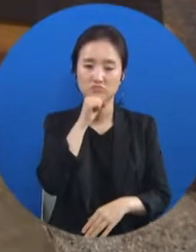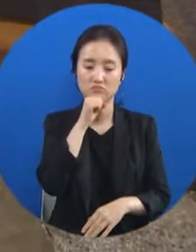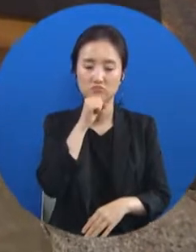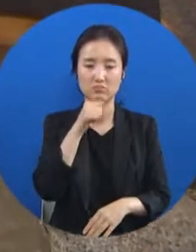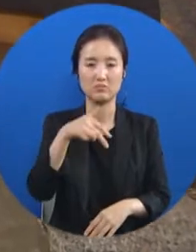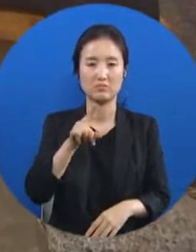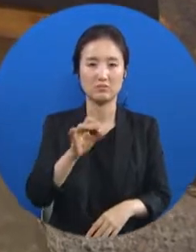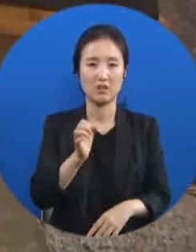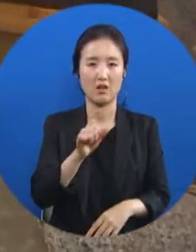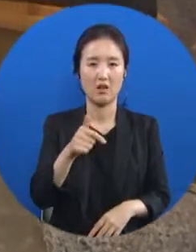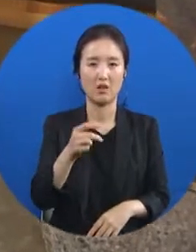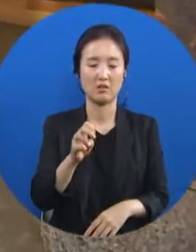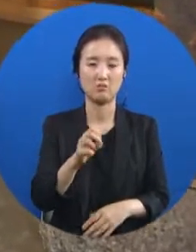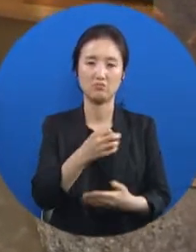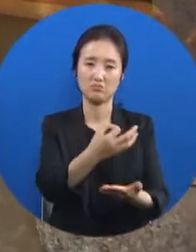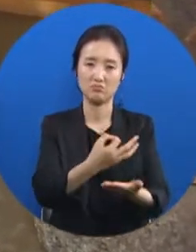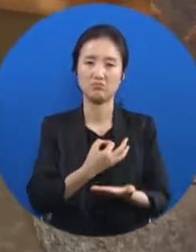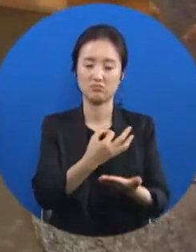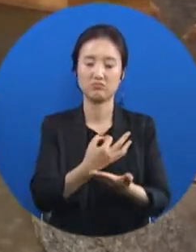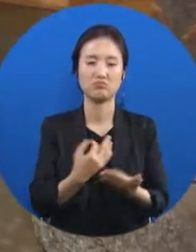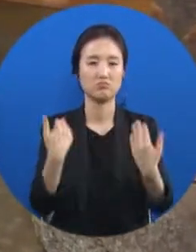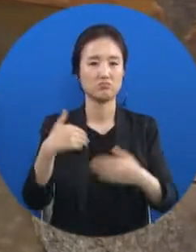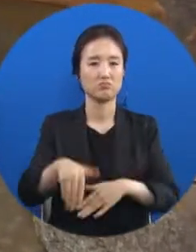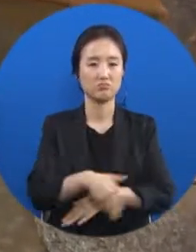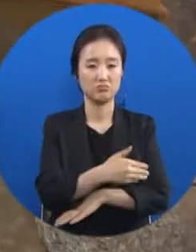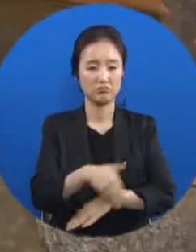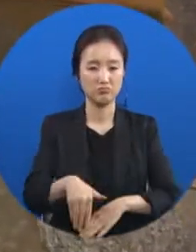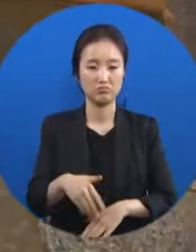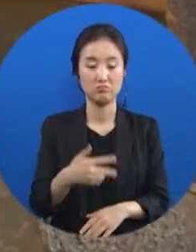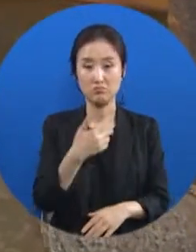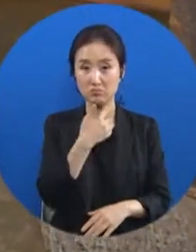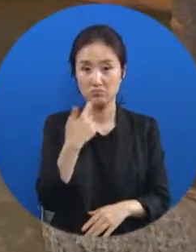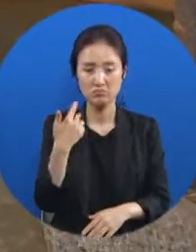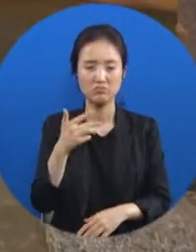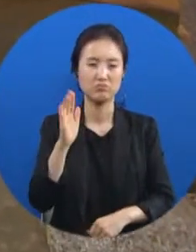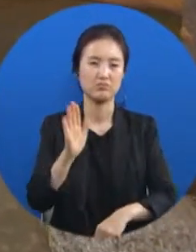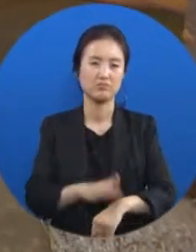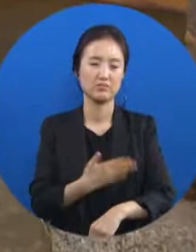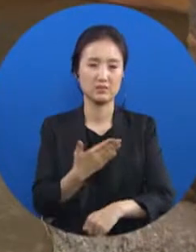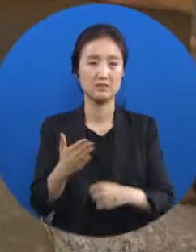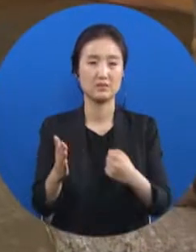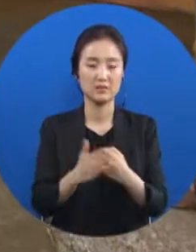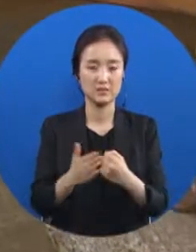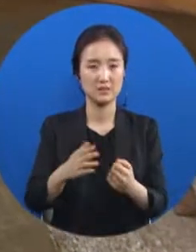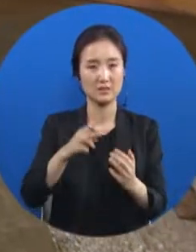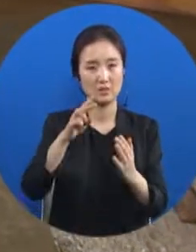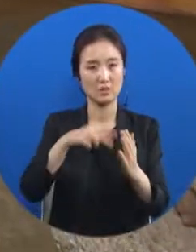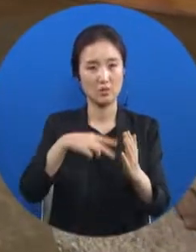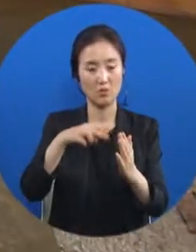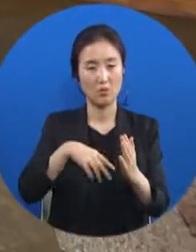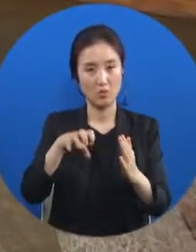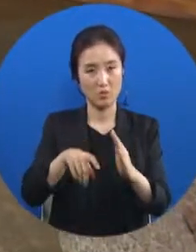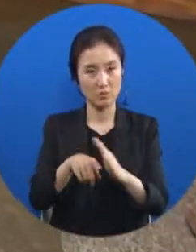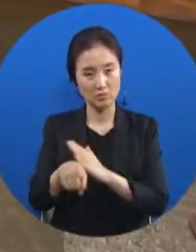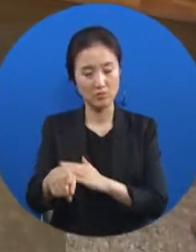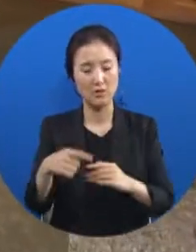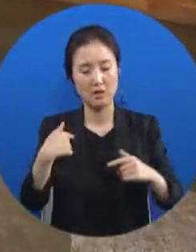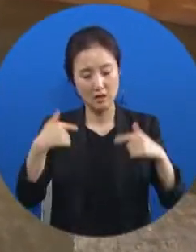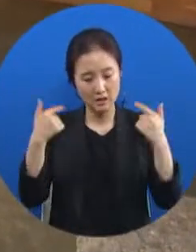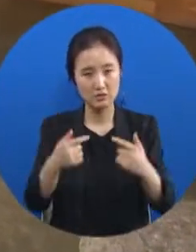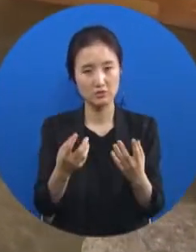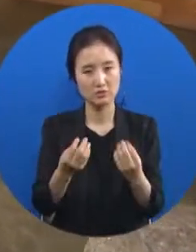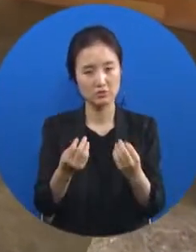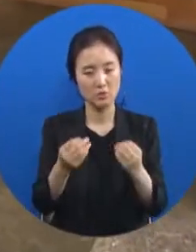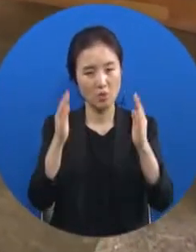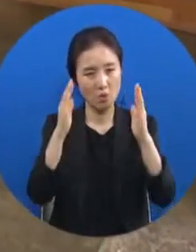이제 영어는 정말 못했어요. 그래서 항상 독서실 가면 저는 수학만 풀었어요. 그러다가 영어를 못했는데